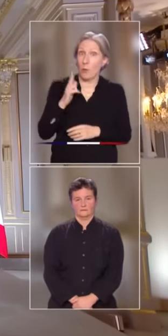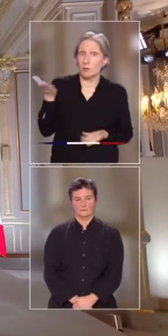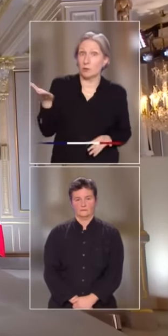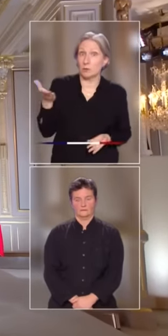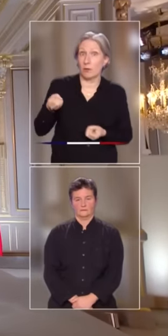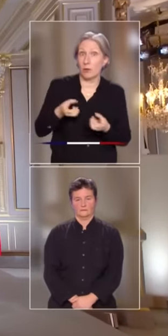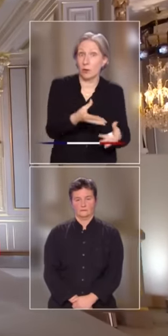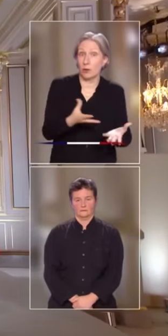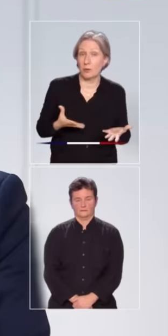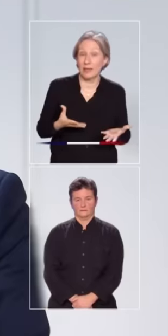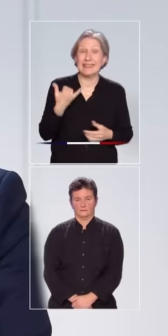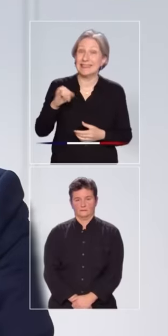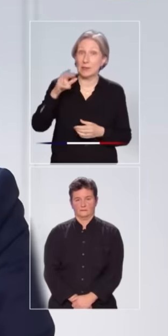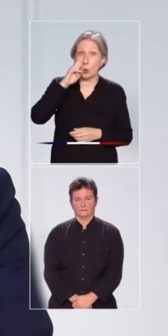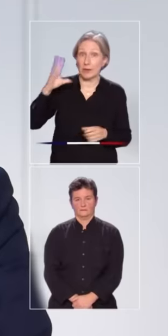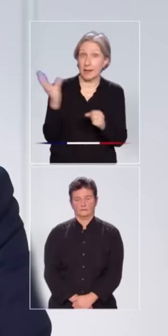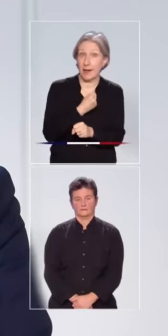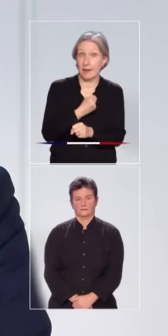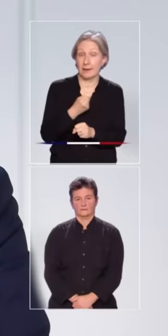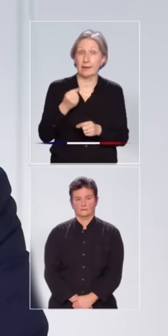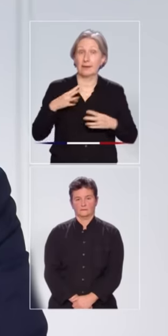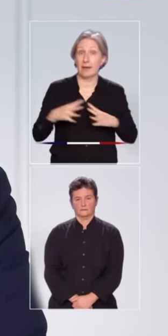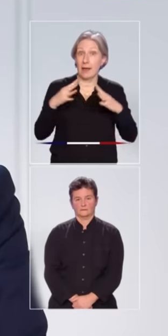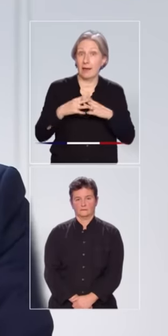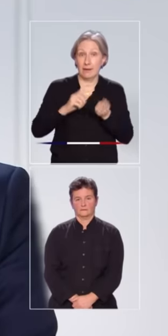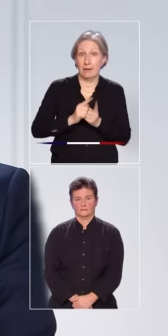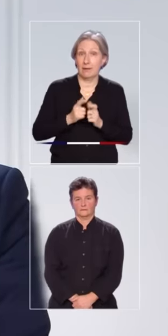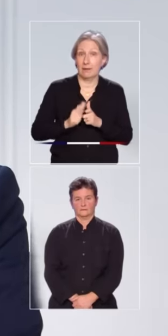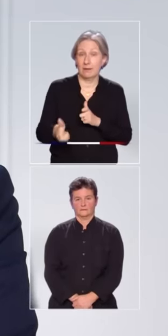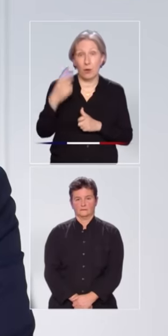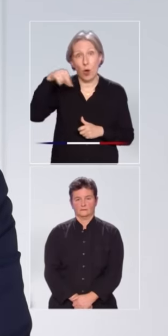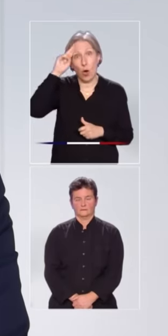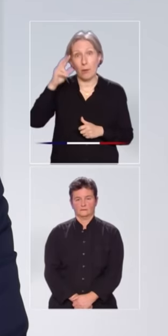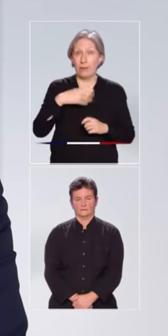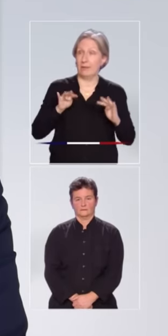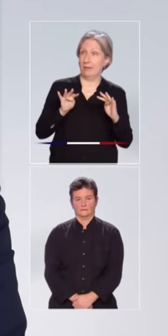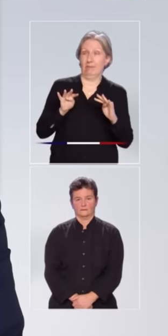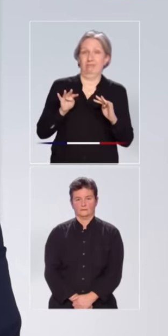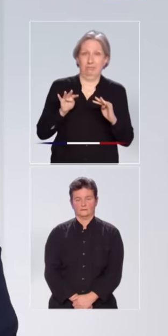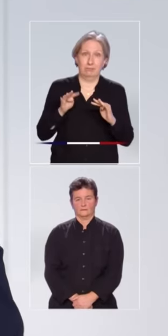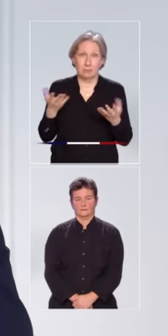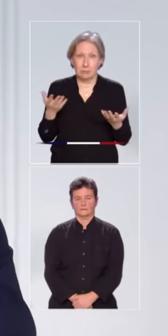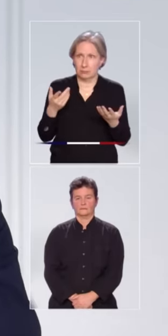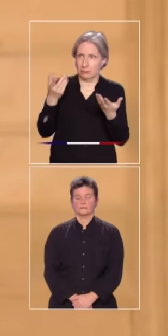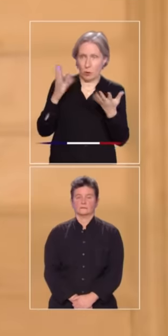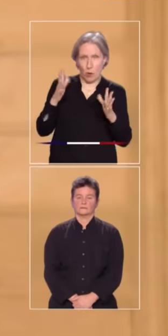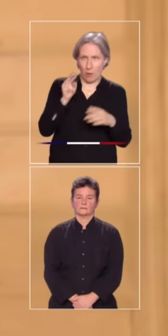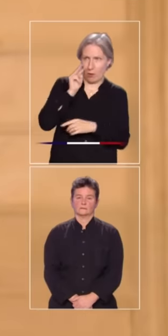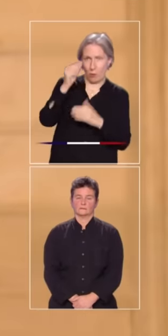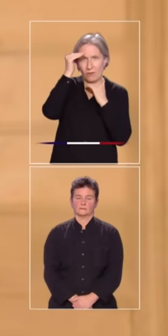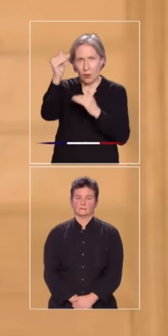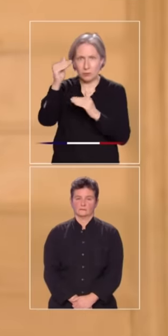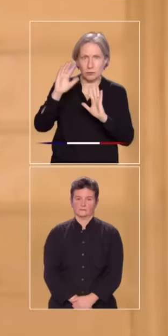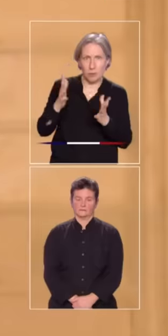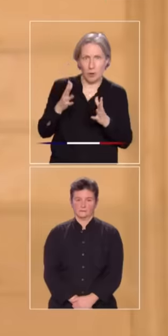Russie gagne cette guerre, la crédibilité de l'Europe sera réduite à zéro. Quelle serait la crédibilité